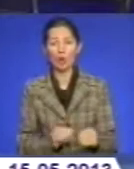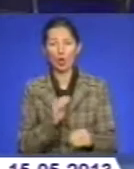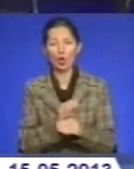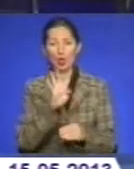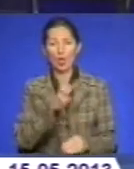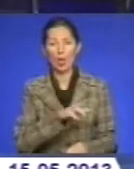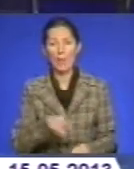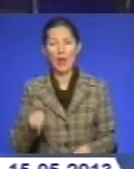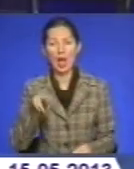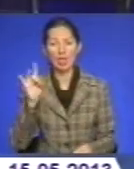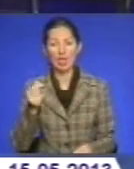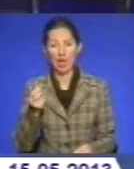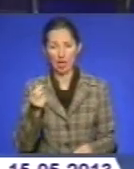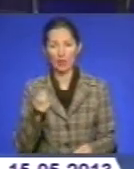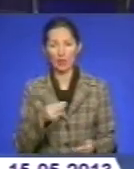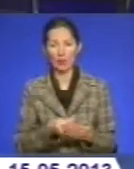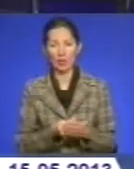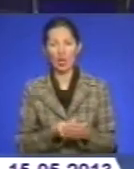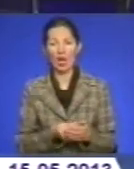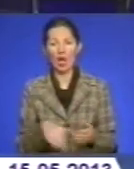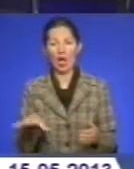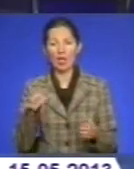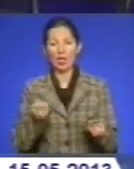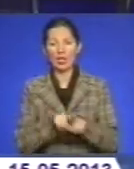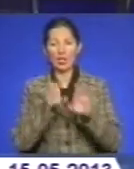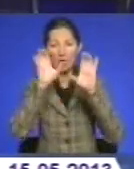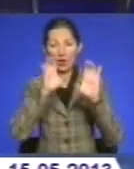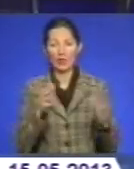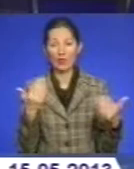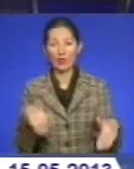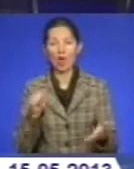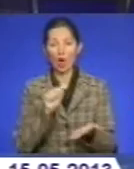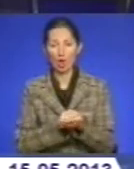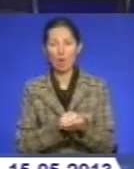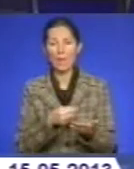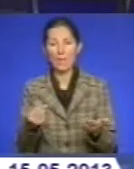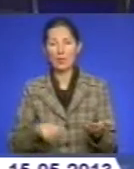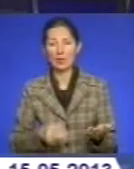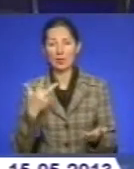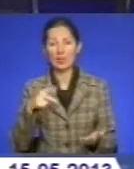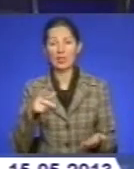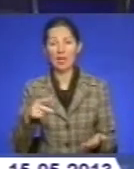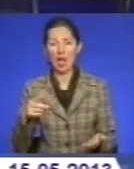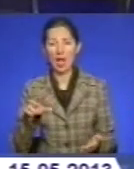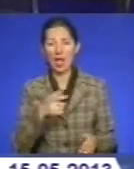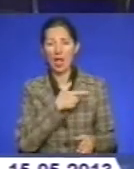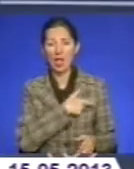вже зареєстровані в квітні підписами 30 народних депутатів. Наразі їх подальшу долю має вирішити